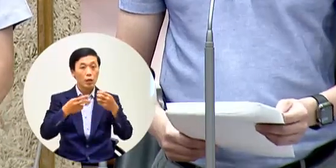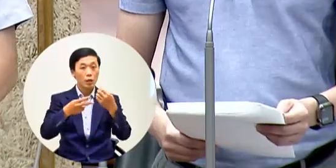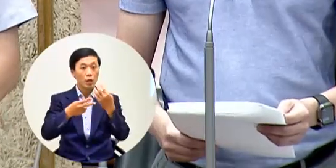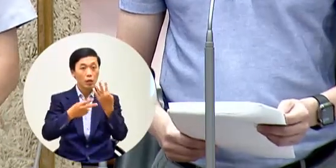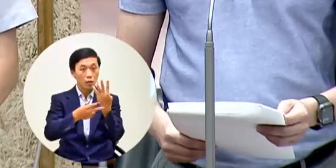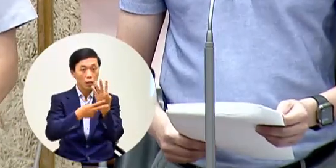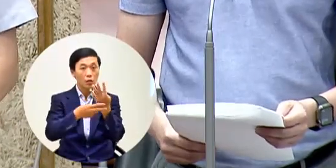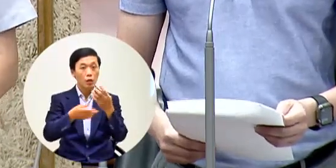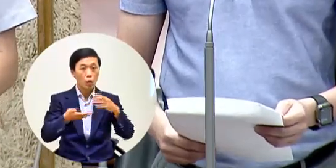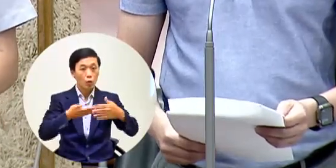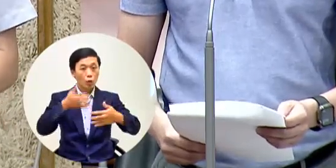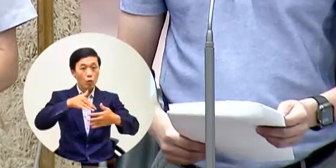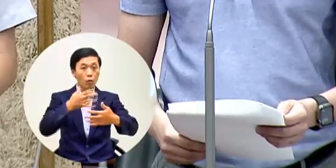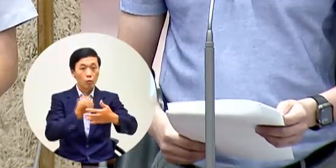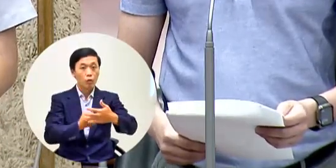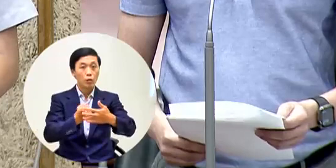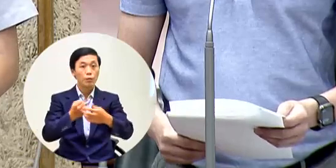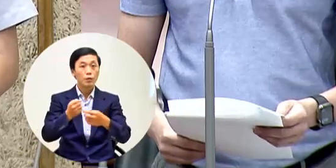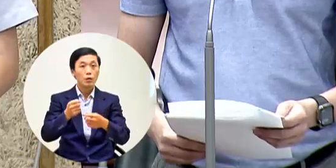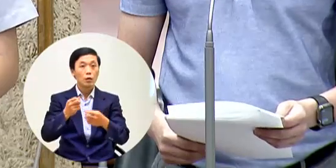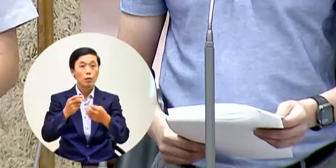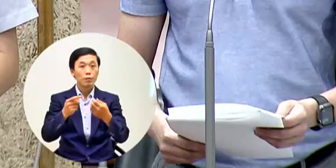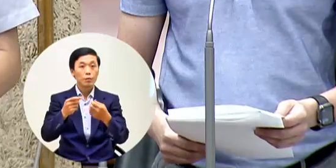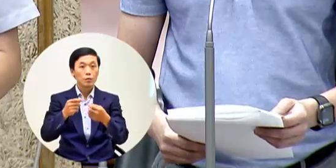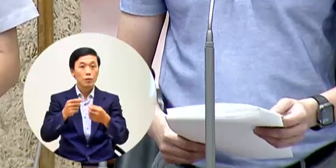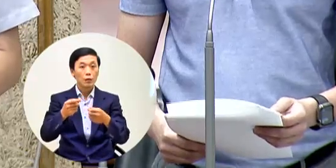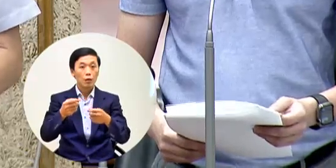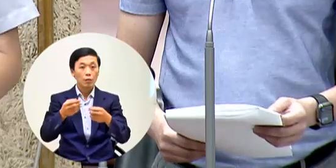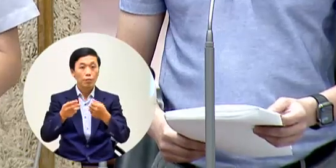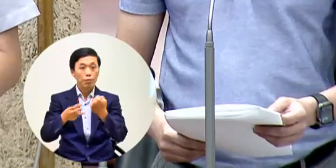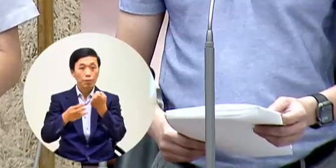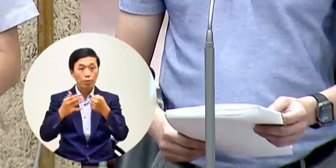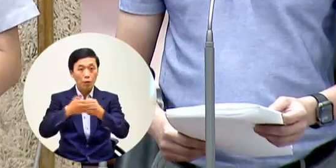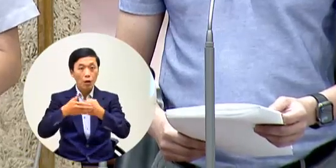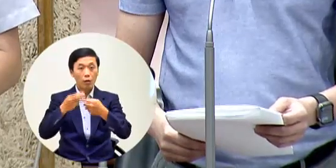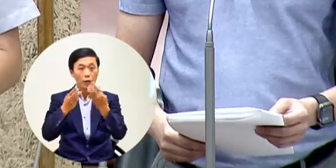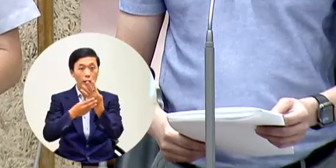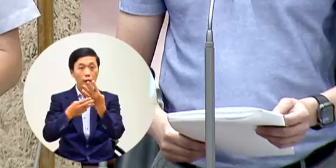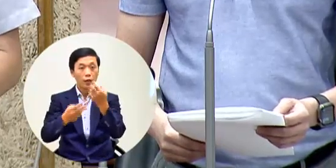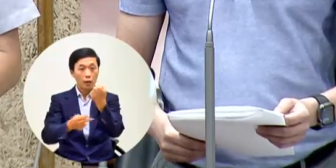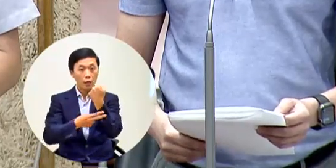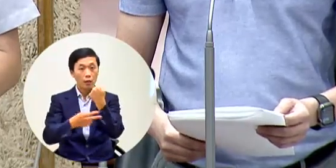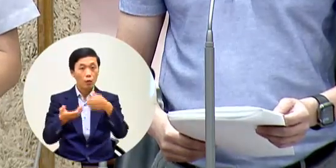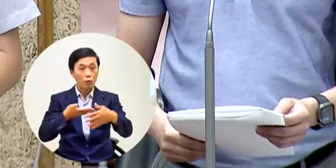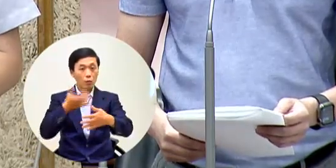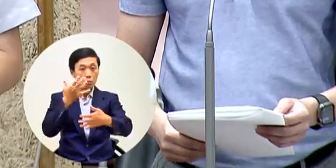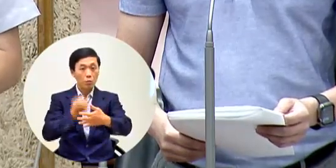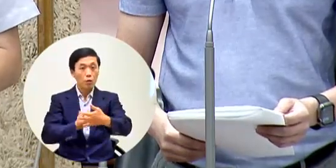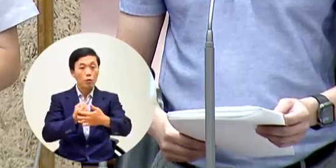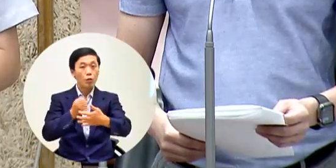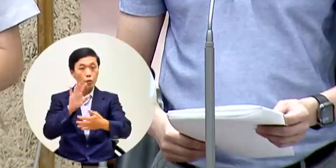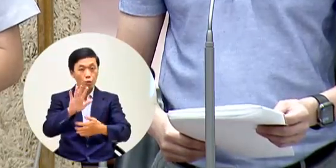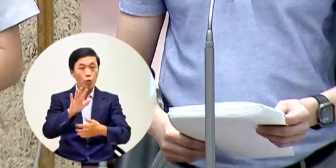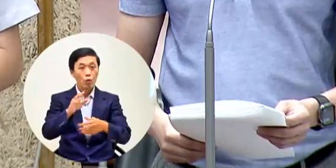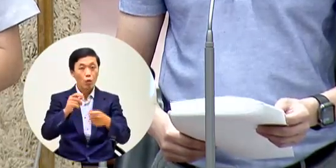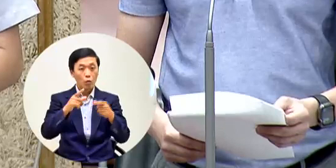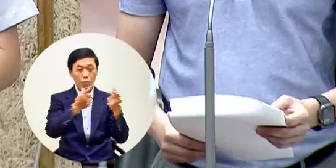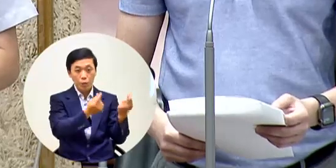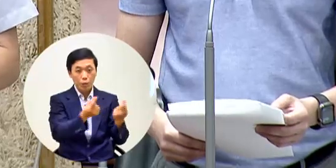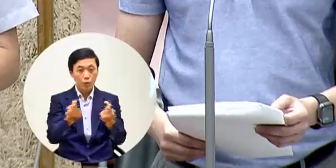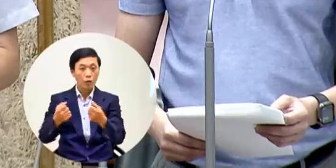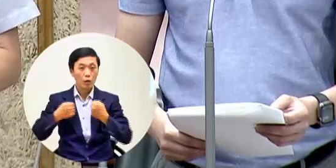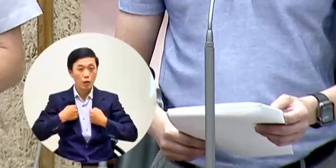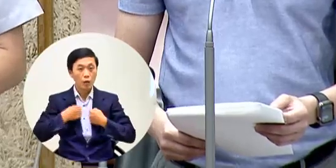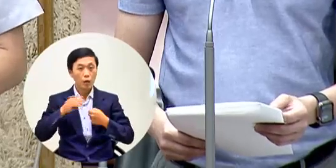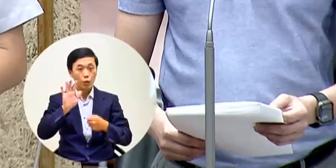要做一些人为的一些抽排，所以这个部分每年都有按照这个期程去做演练，包含人员的教育，